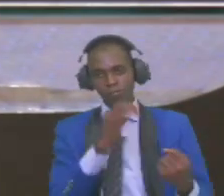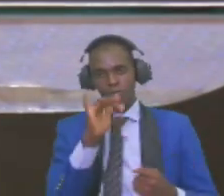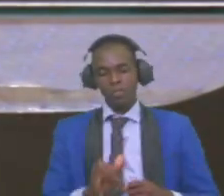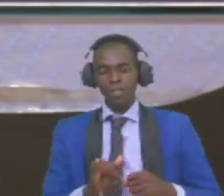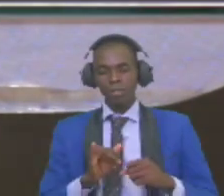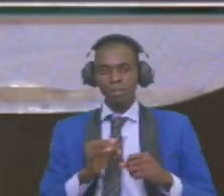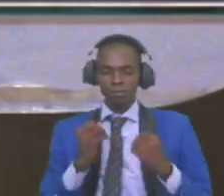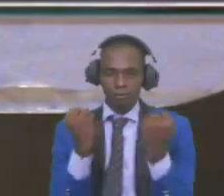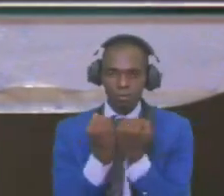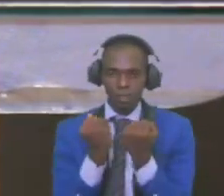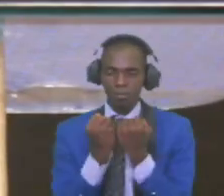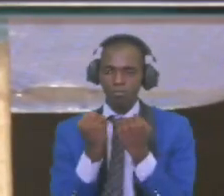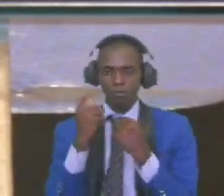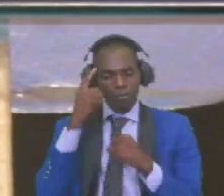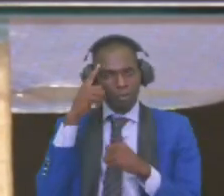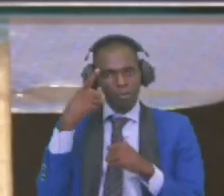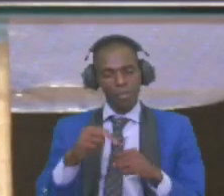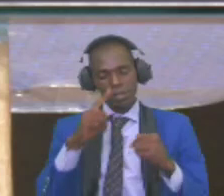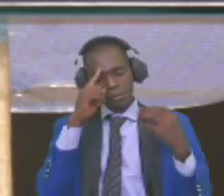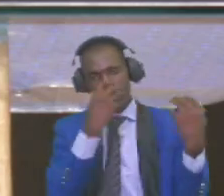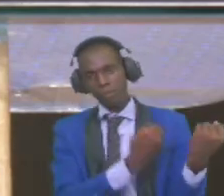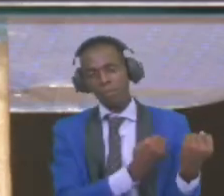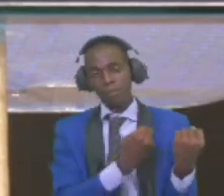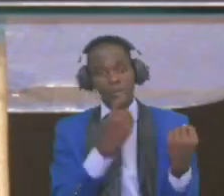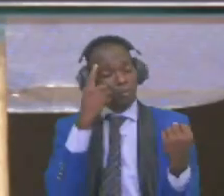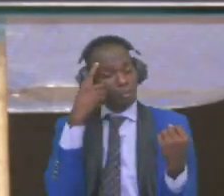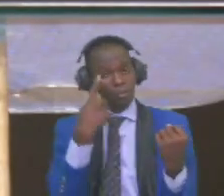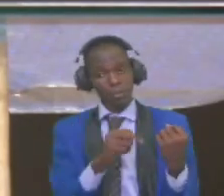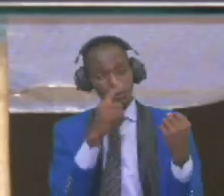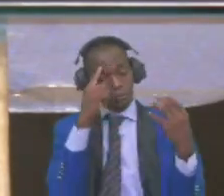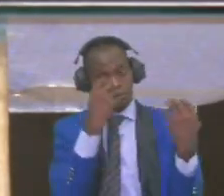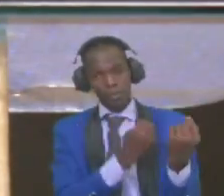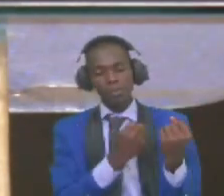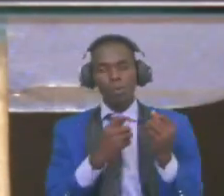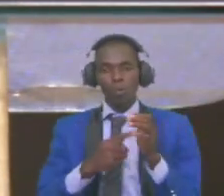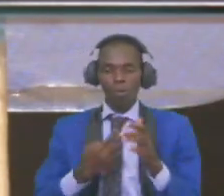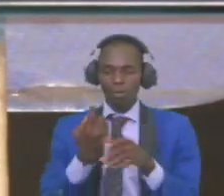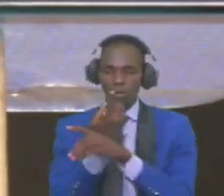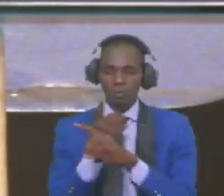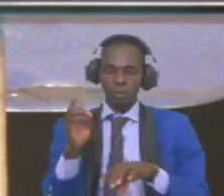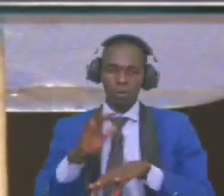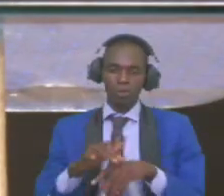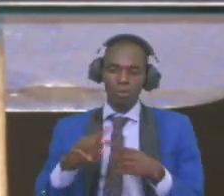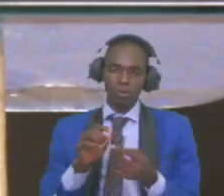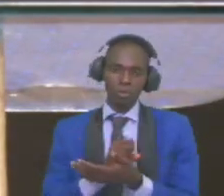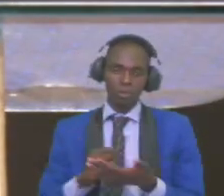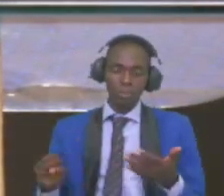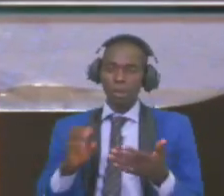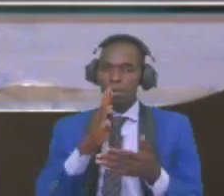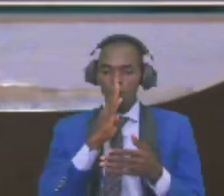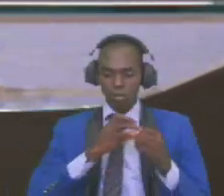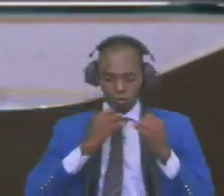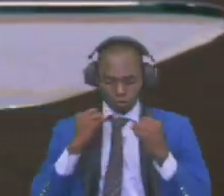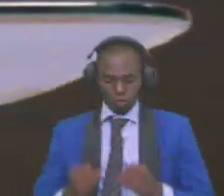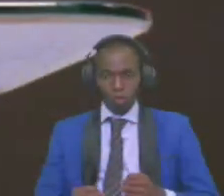pour la foi qui a été remise au sein une fois pour toutes alors il faut être fort c'est